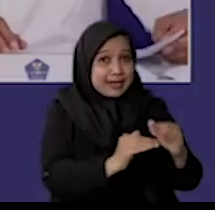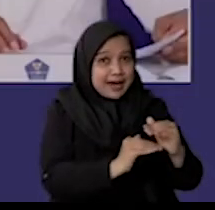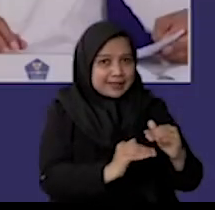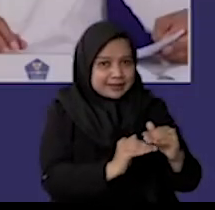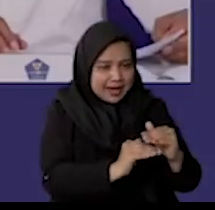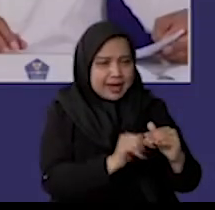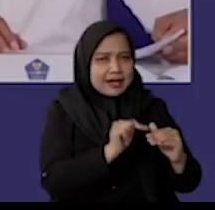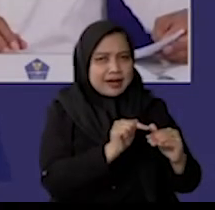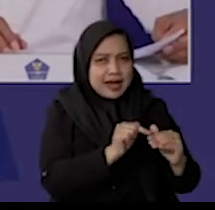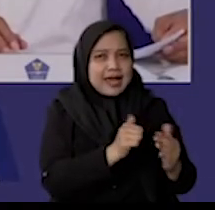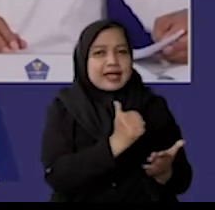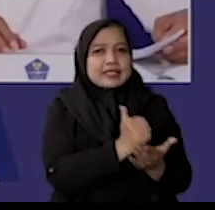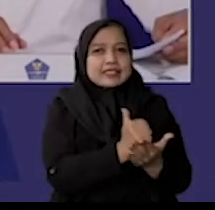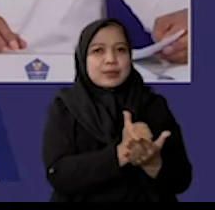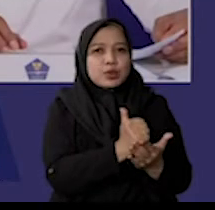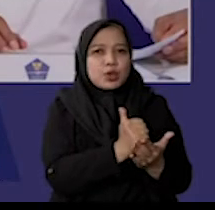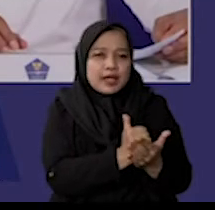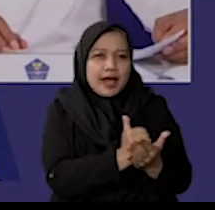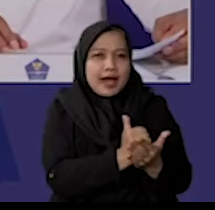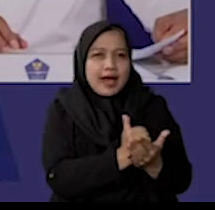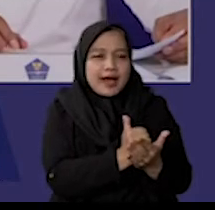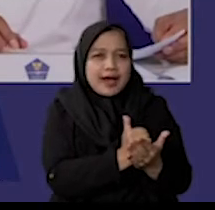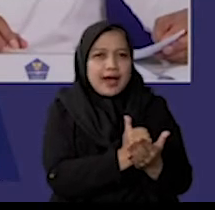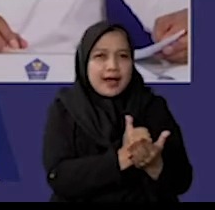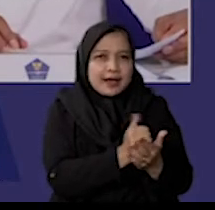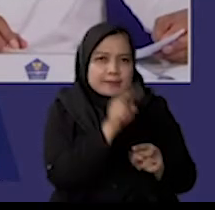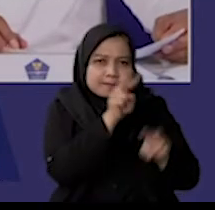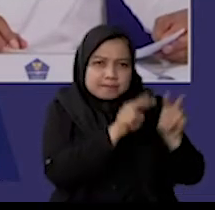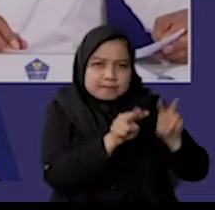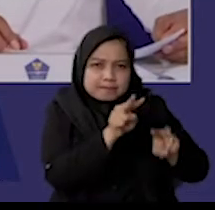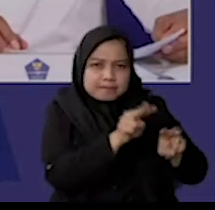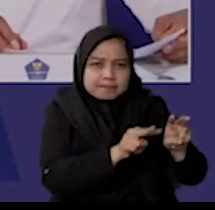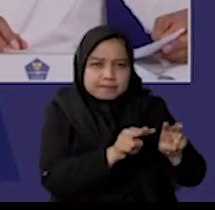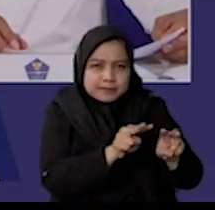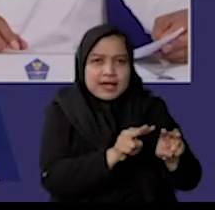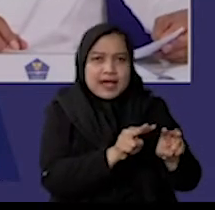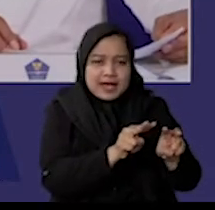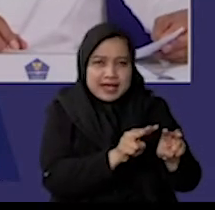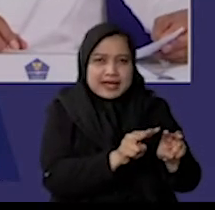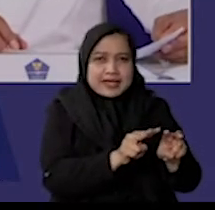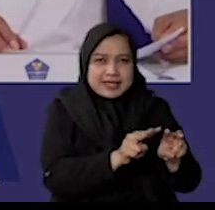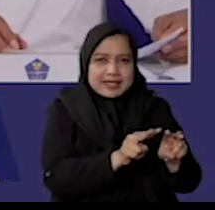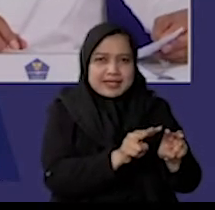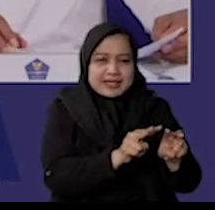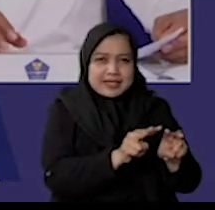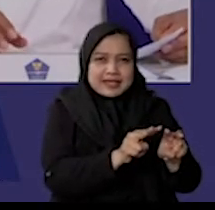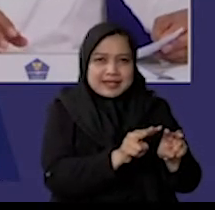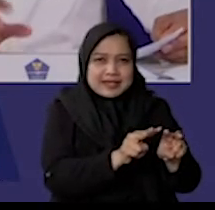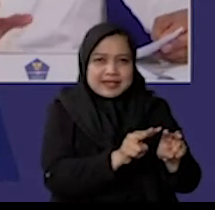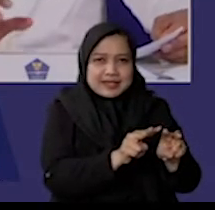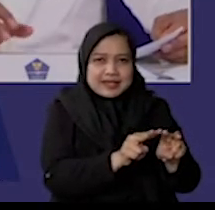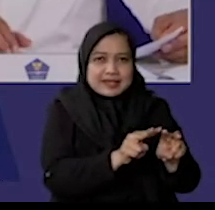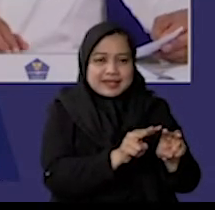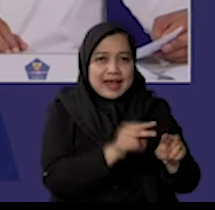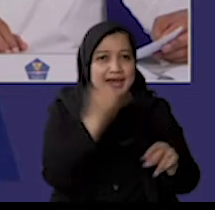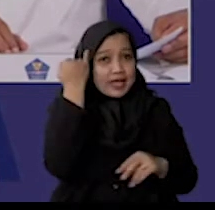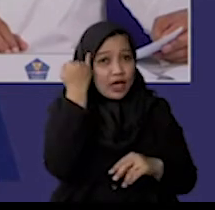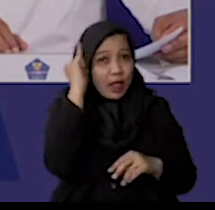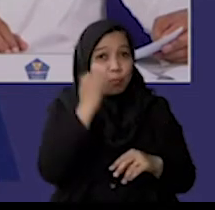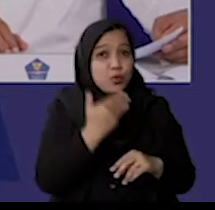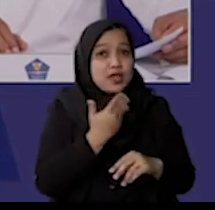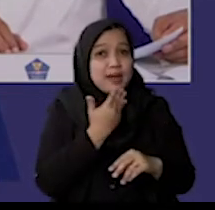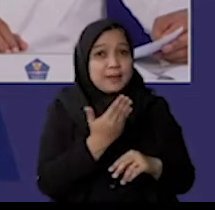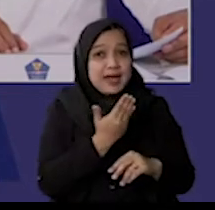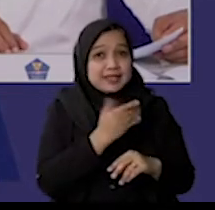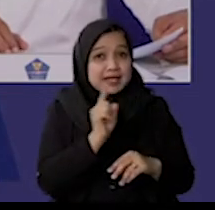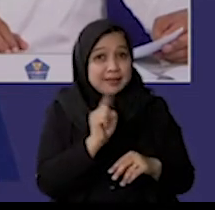sebenarnya kita menelusuri mekanisme potensial berdasarkan ilmu yang biasanya dipakai,